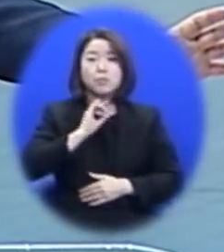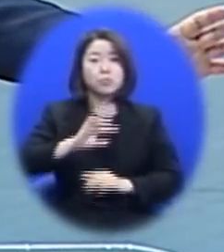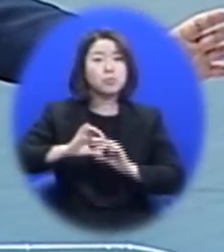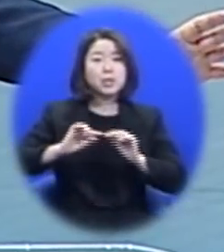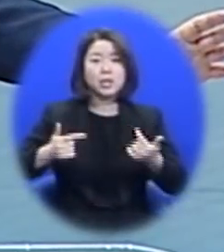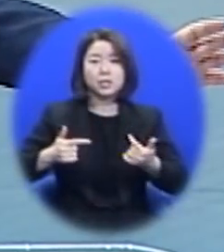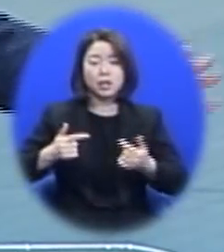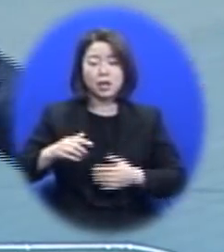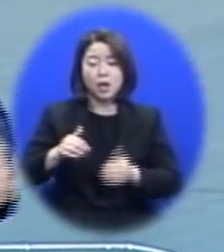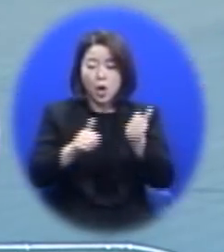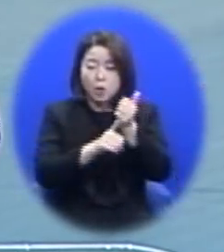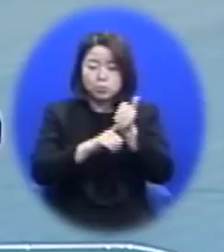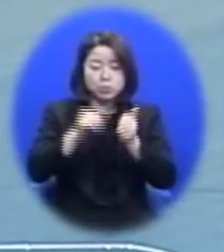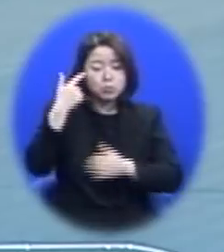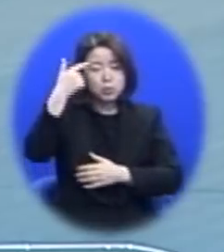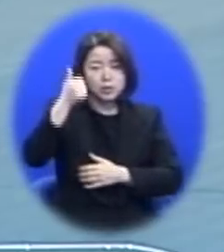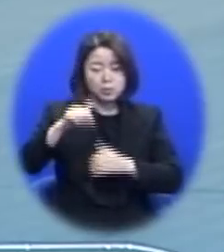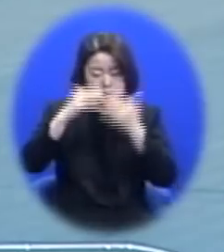하시기 시작했어요.